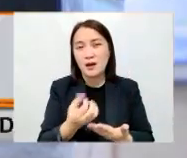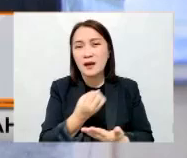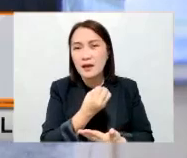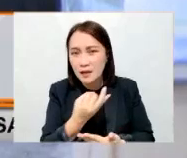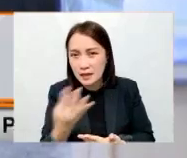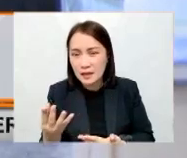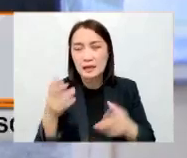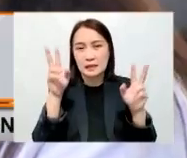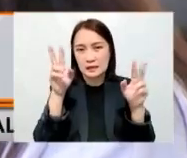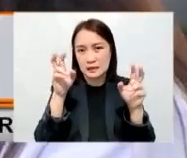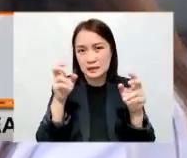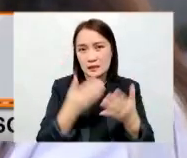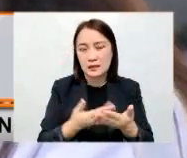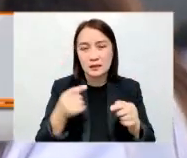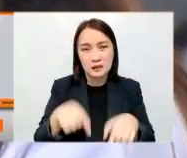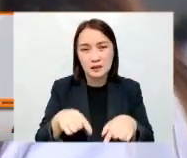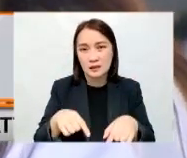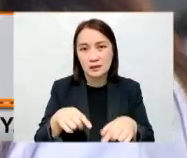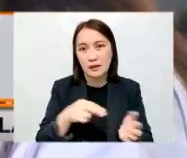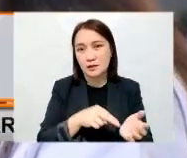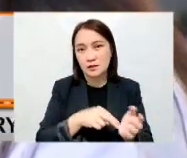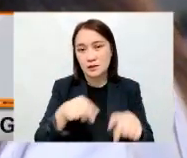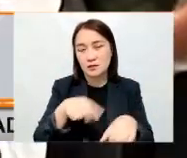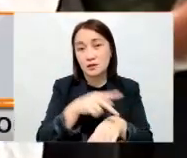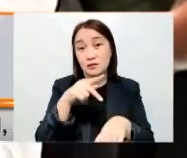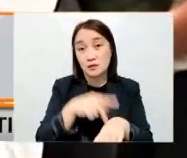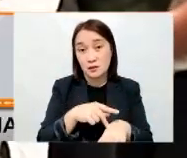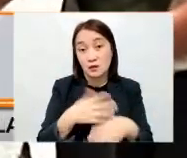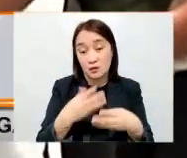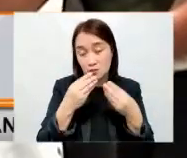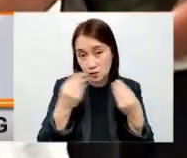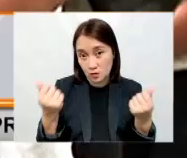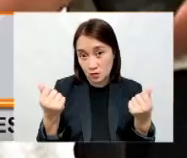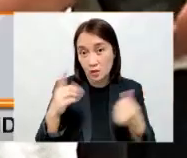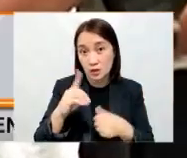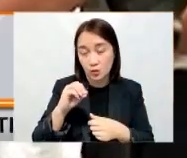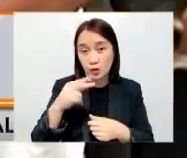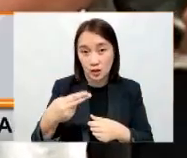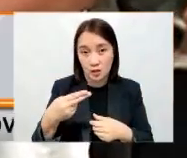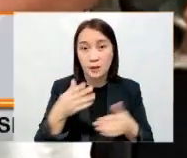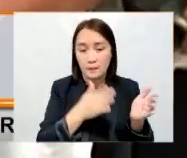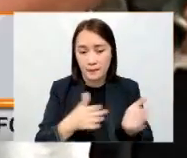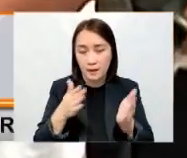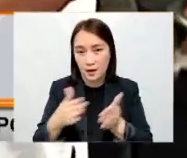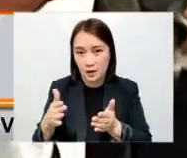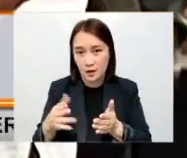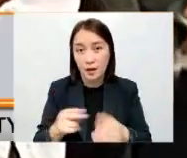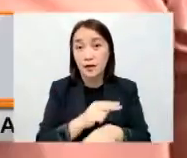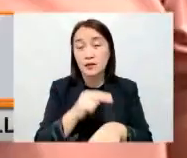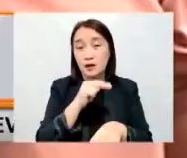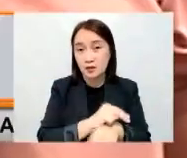nurse sa Pilipinas. Para matugunan ang lahat ng yan, plano ng Department of Health na bumuo ng isang National Nursing Advisory